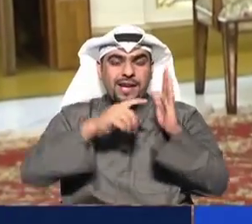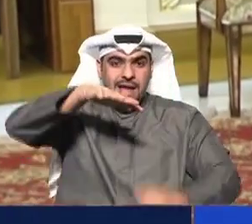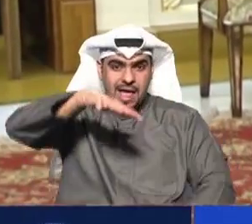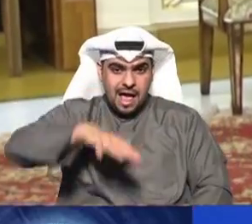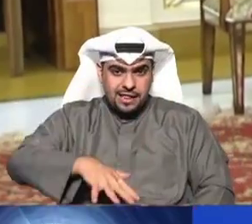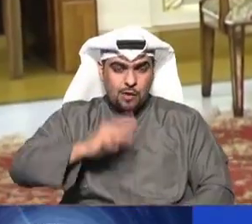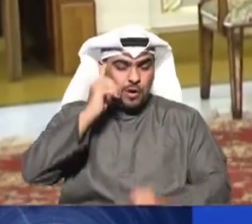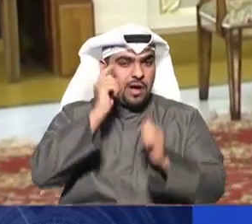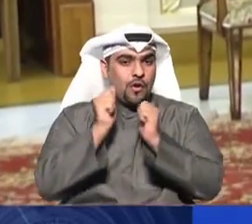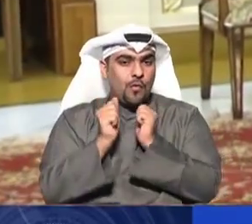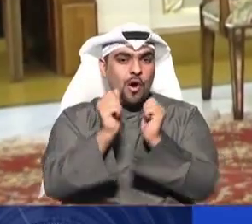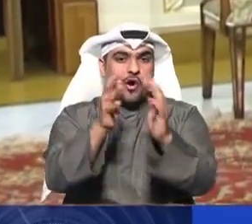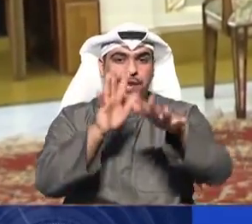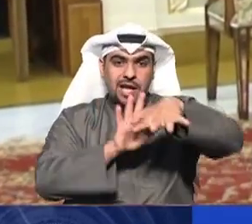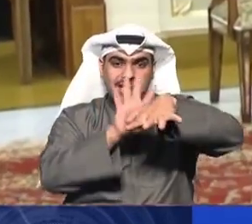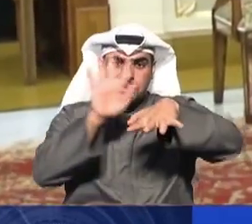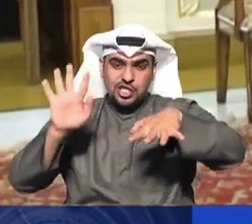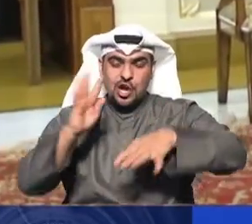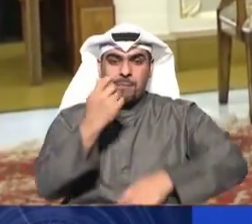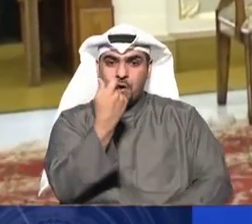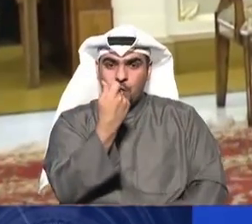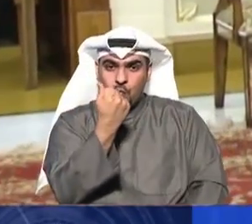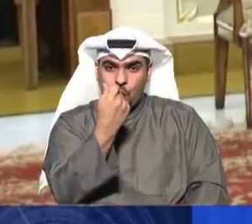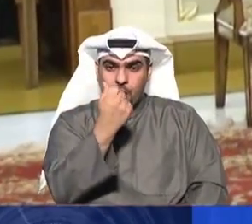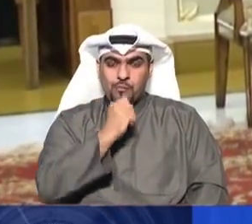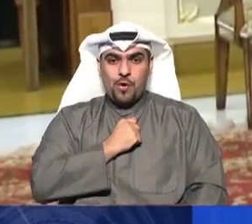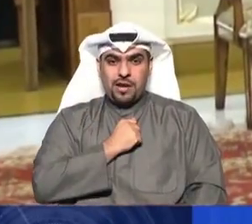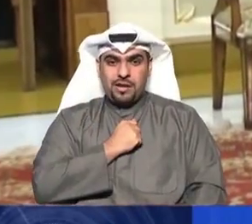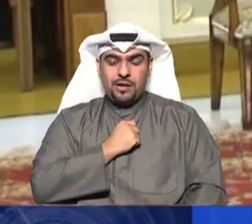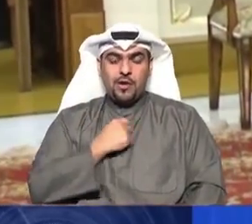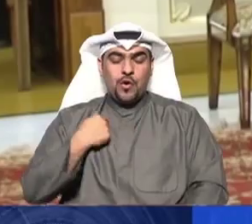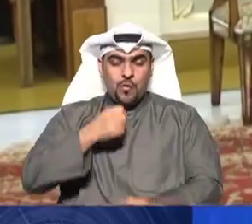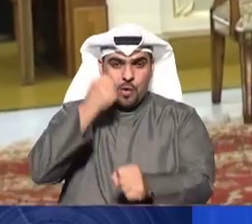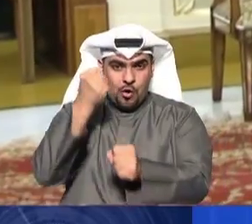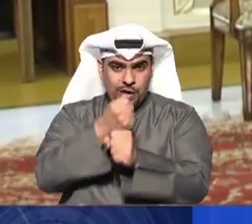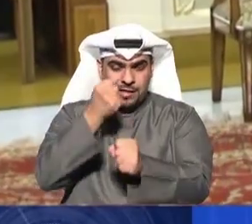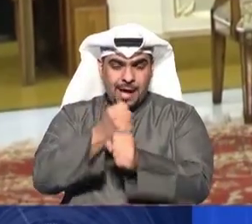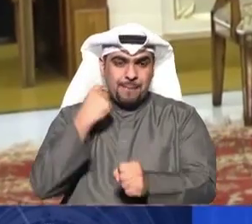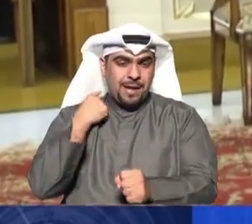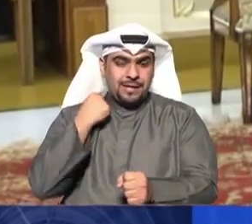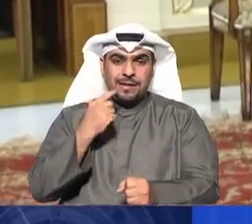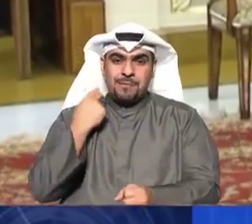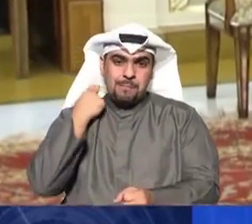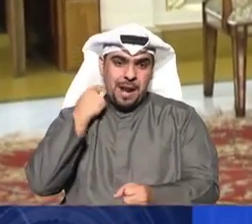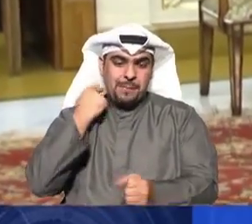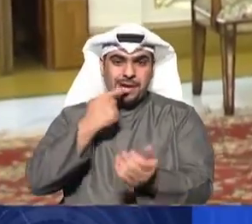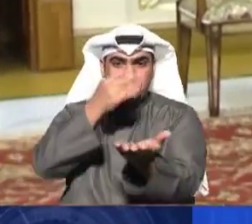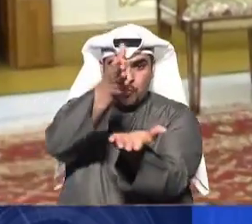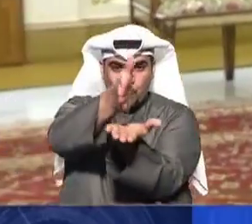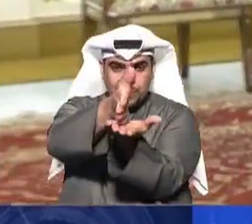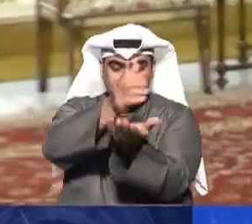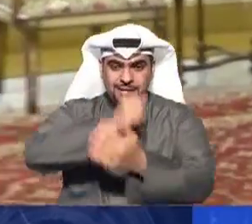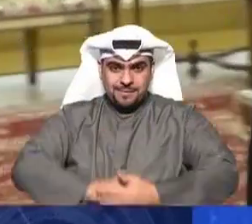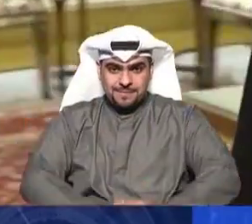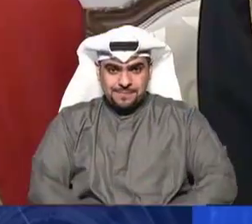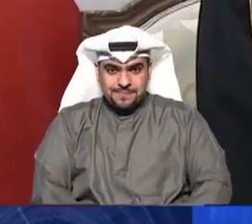وأذود عن حريات الشعب ومصالحه وأمواله، وأؤدي أعمالي بالأمانة والصدق.